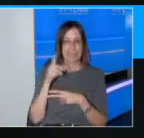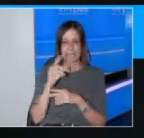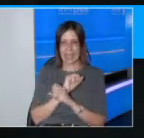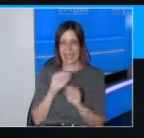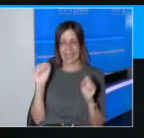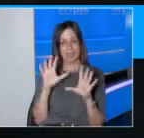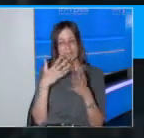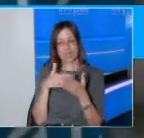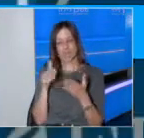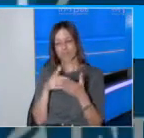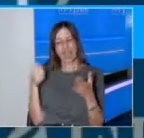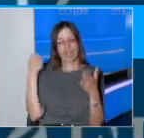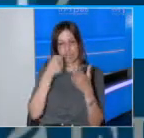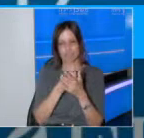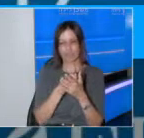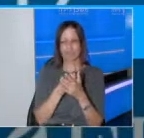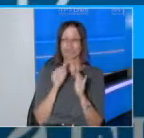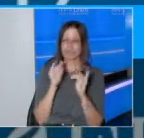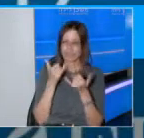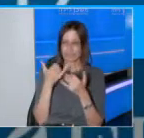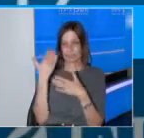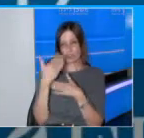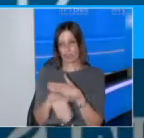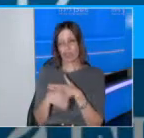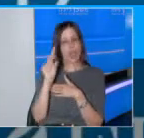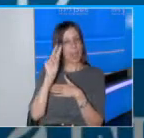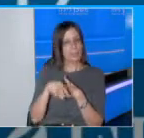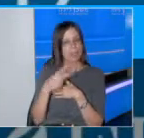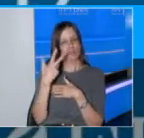אם נמשיך עד הסוף, אכן בסיומו,